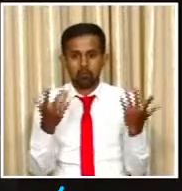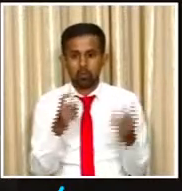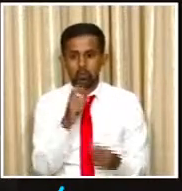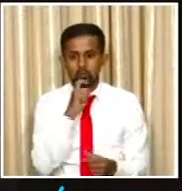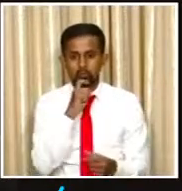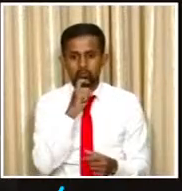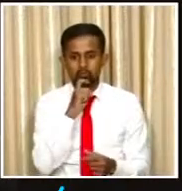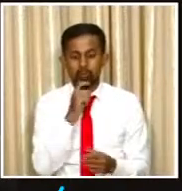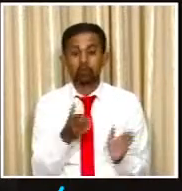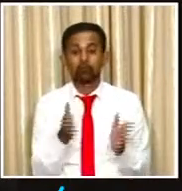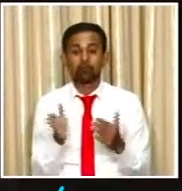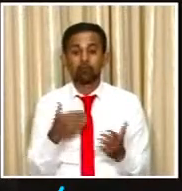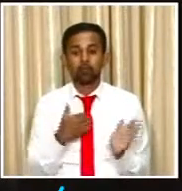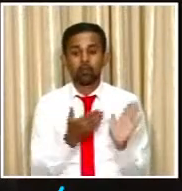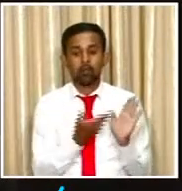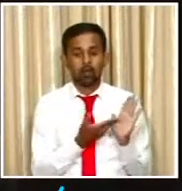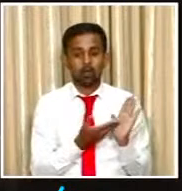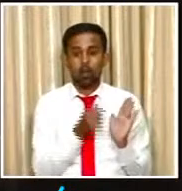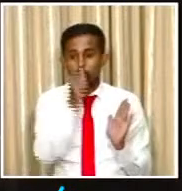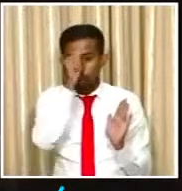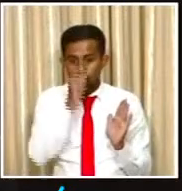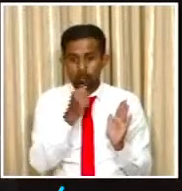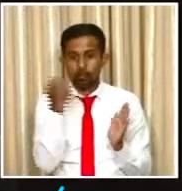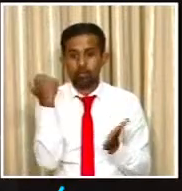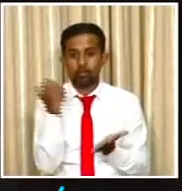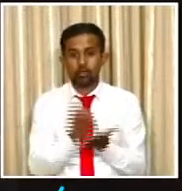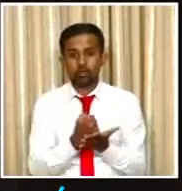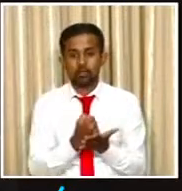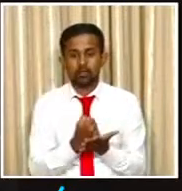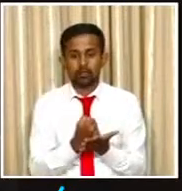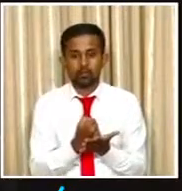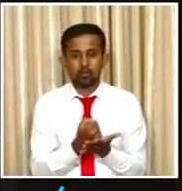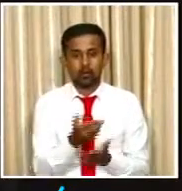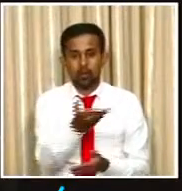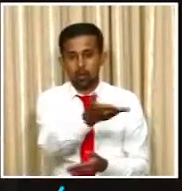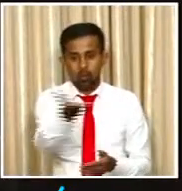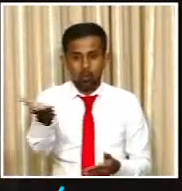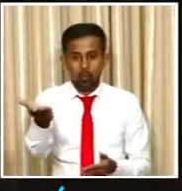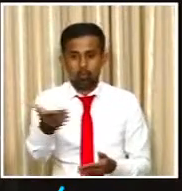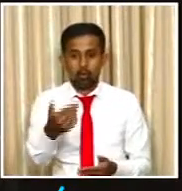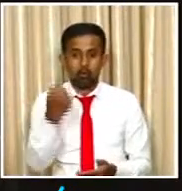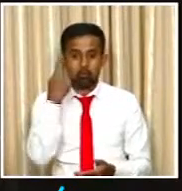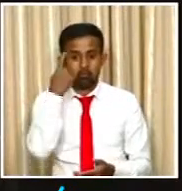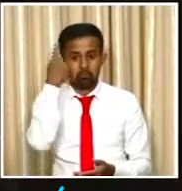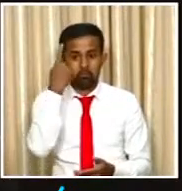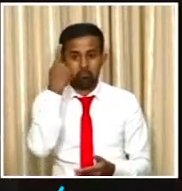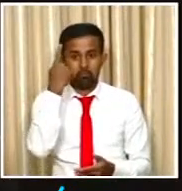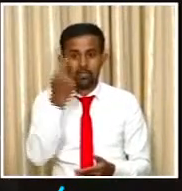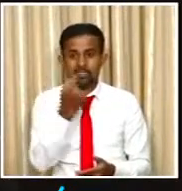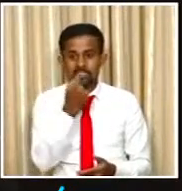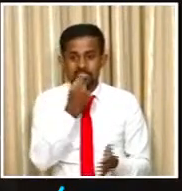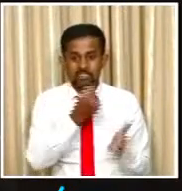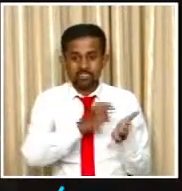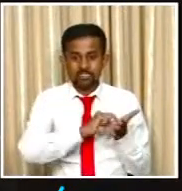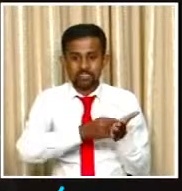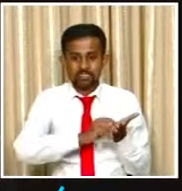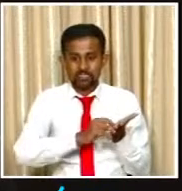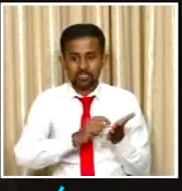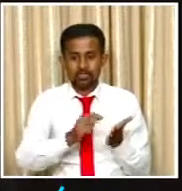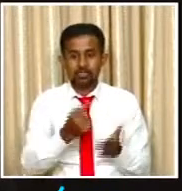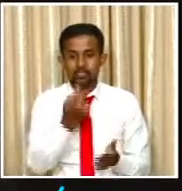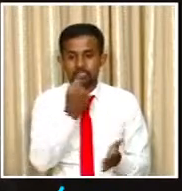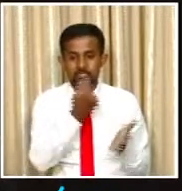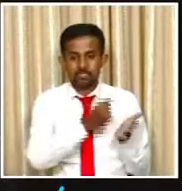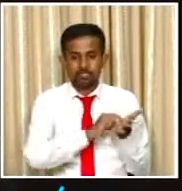අධිකරණයකට අනිත් එක මගේ අතේ තියෙනවා දැන් කූට ලේඛනයක් ඔය පැත්තේ ඉන්න අය හරි දක්ෂයි ටිපෙක්ස් කරලා කරපු අයනේ